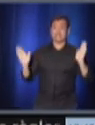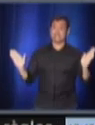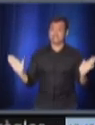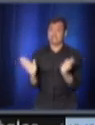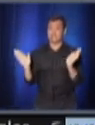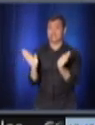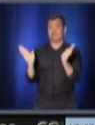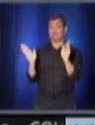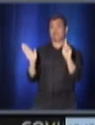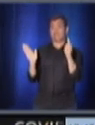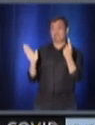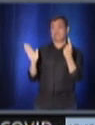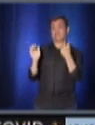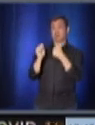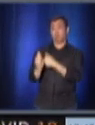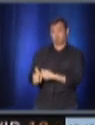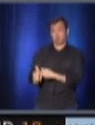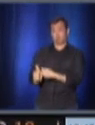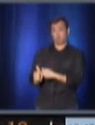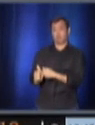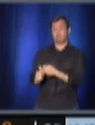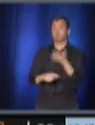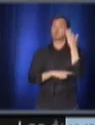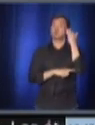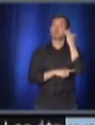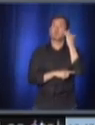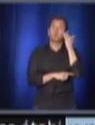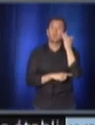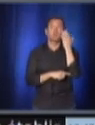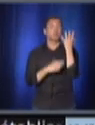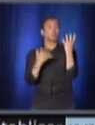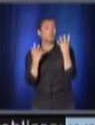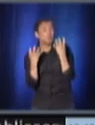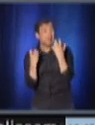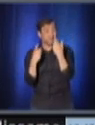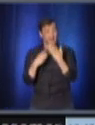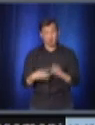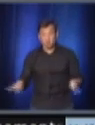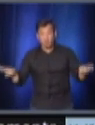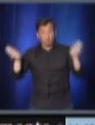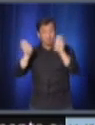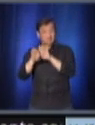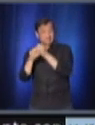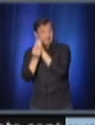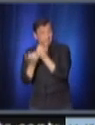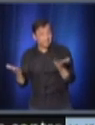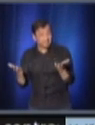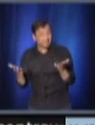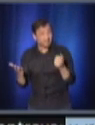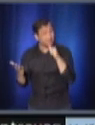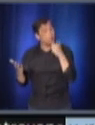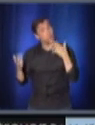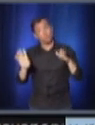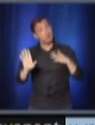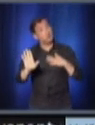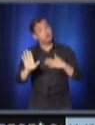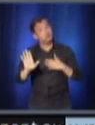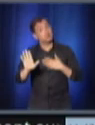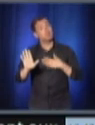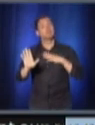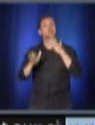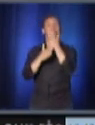Mais comme moi, j'ai recommandé d'arrêter toute l'économie, je peux certainement arrêter certains secteurs